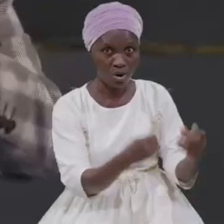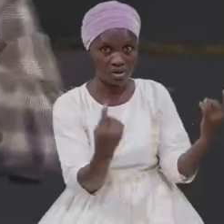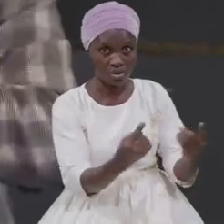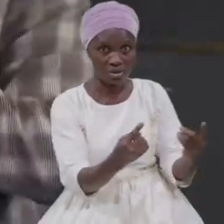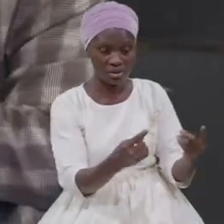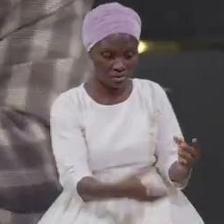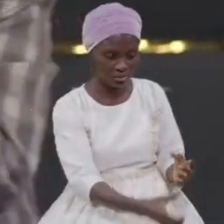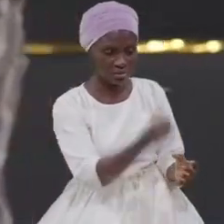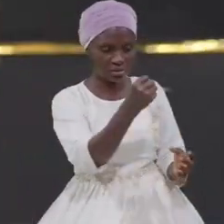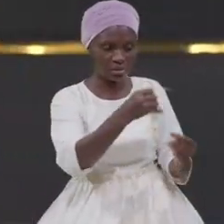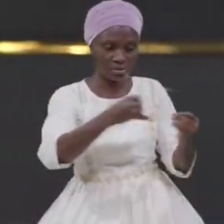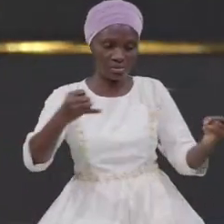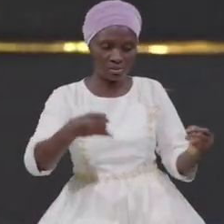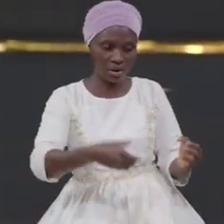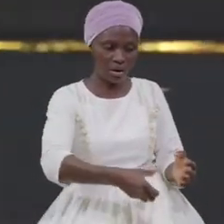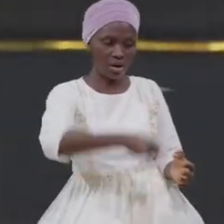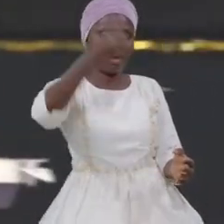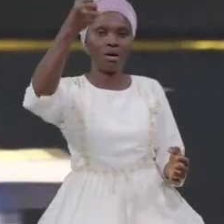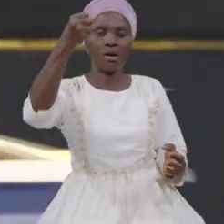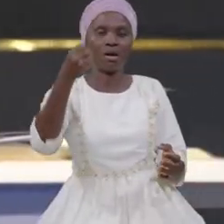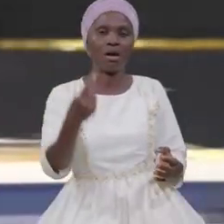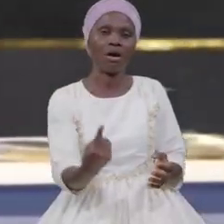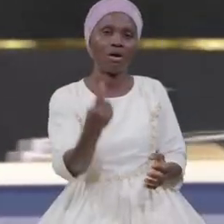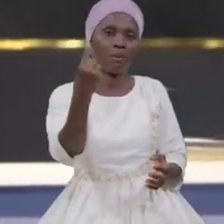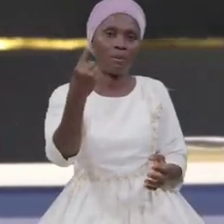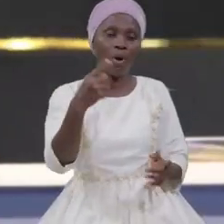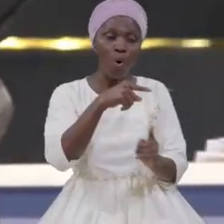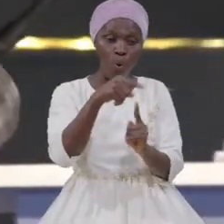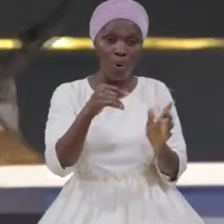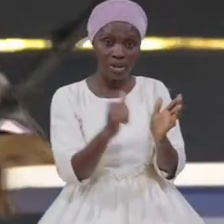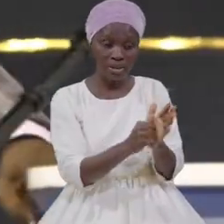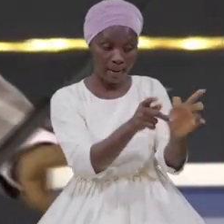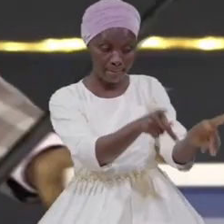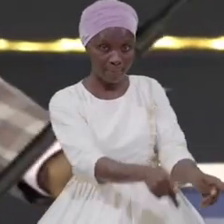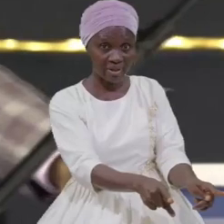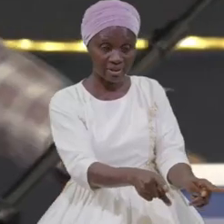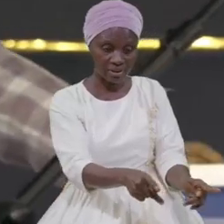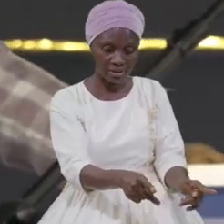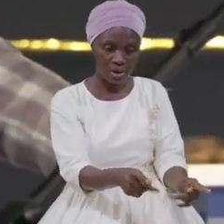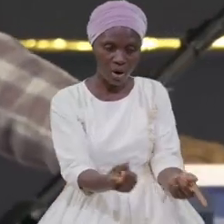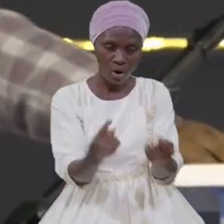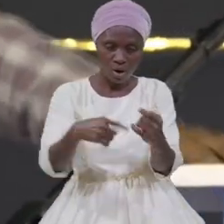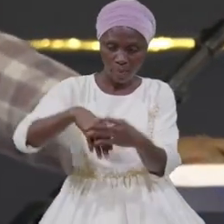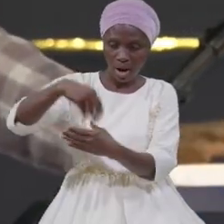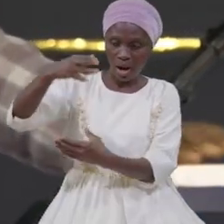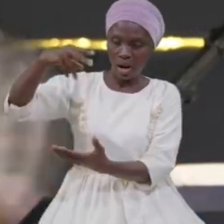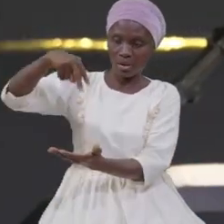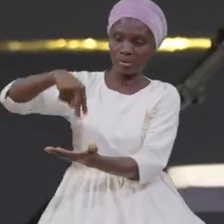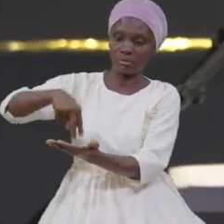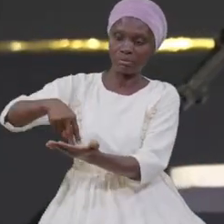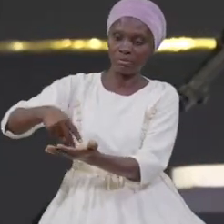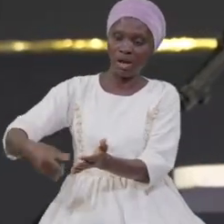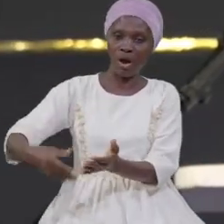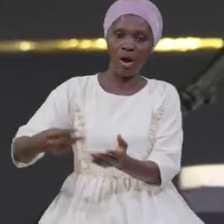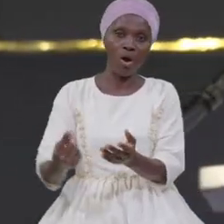tiré, quand il sort du puits, il est lavé